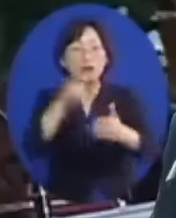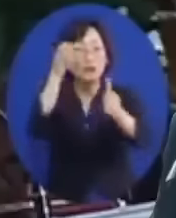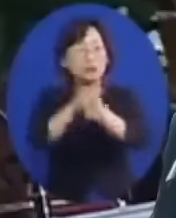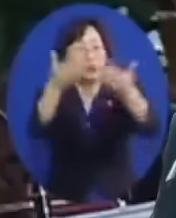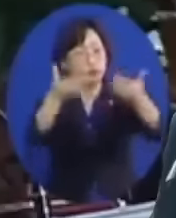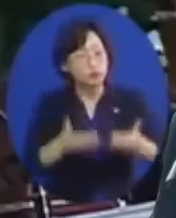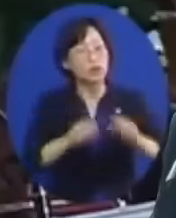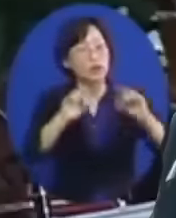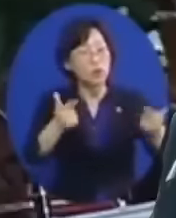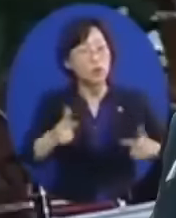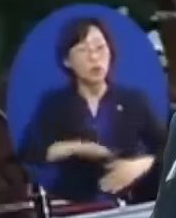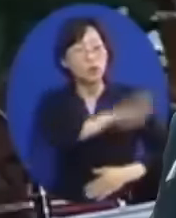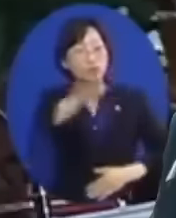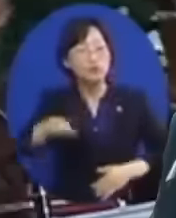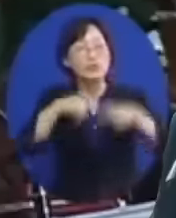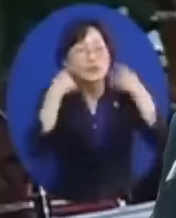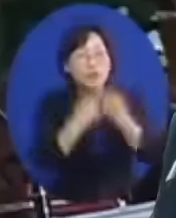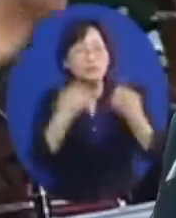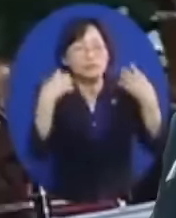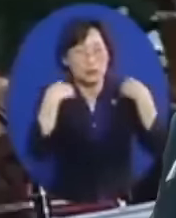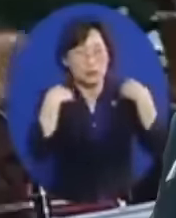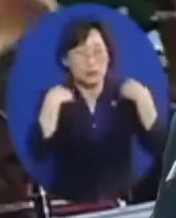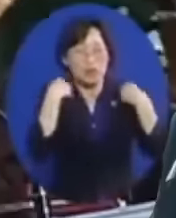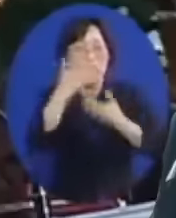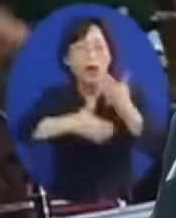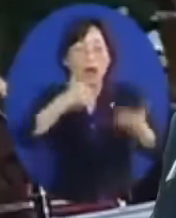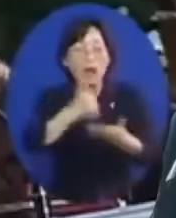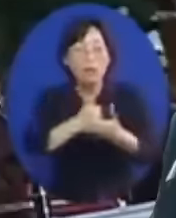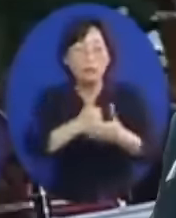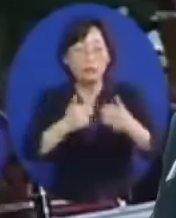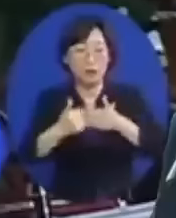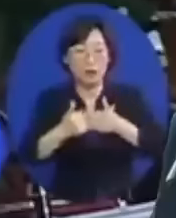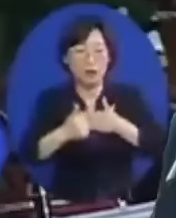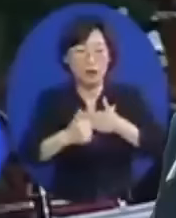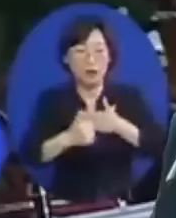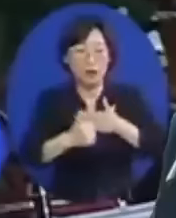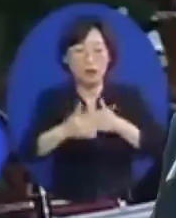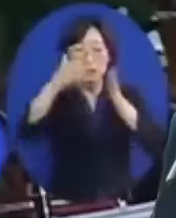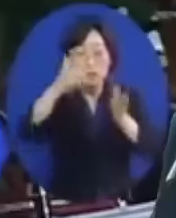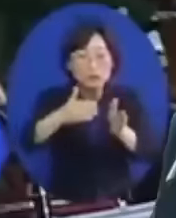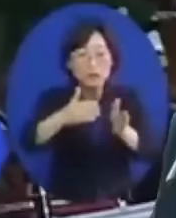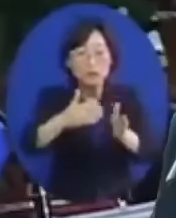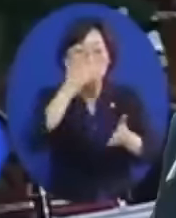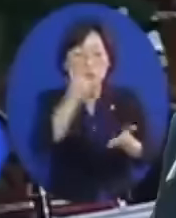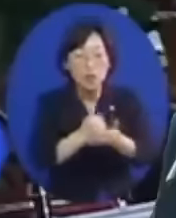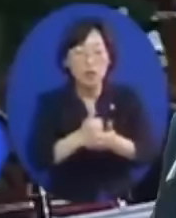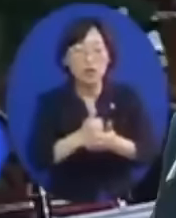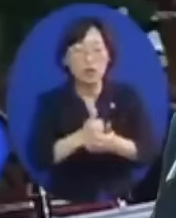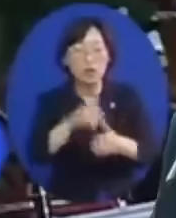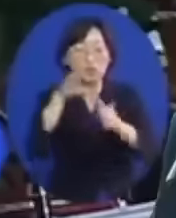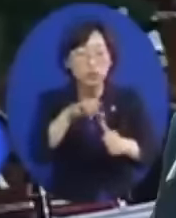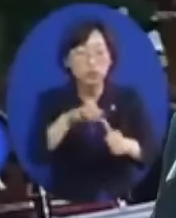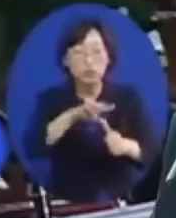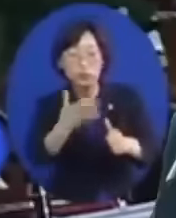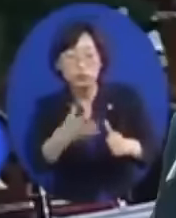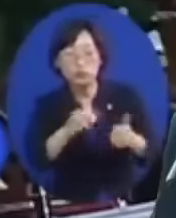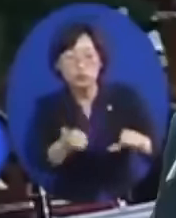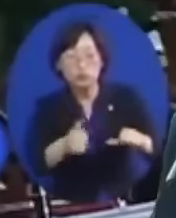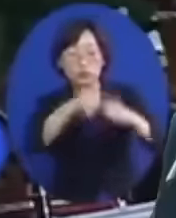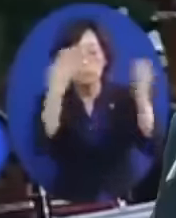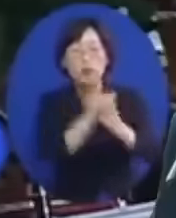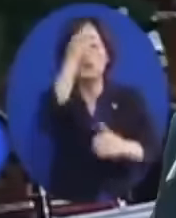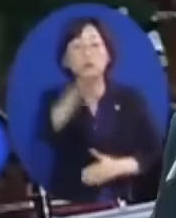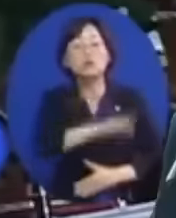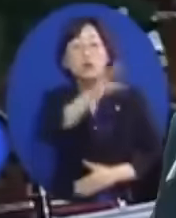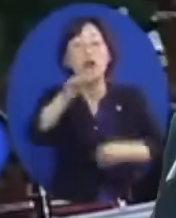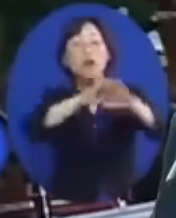우리가 짊어져야 되는 것입니다. 하나님과 우리 사이에 있는 죄나 불의, 추악, 저주, 죽음 같은 것은 십자가를 다 해가지고 해결해